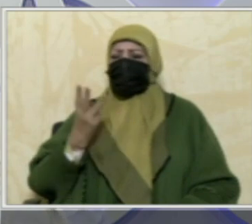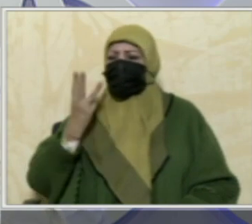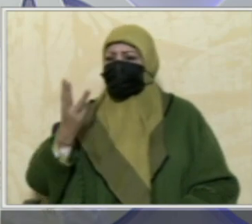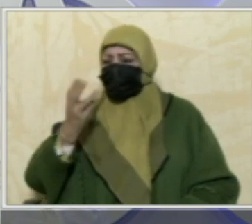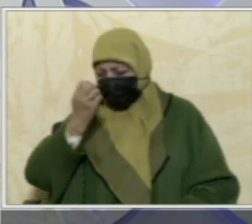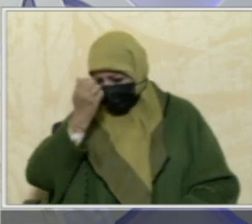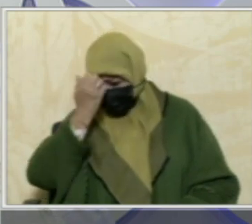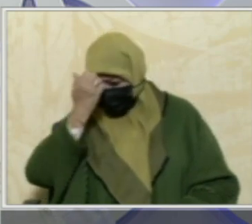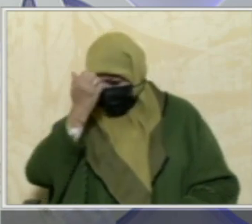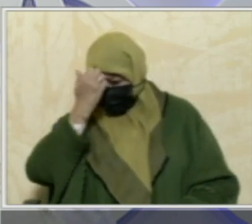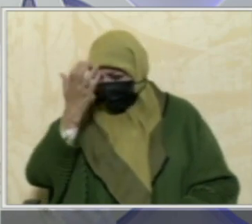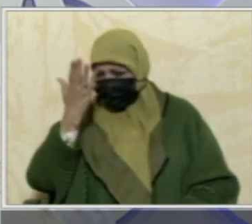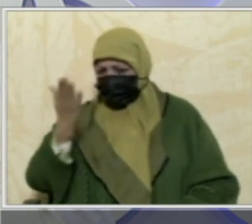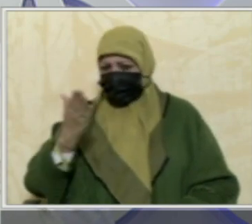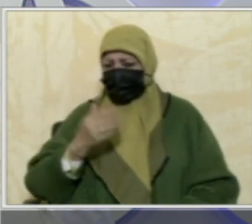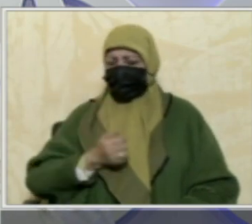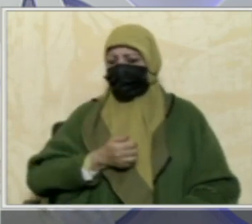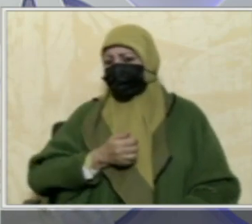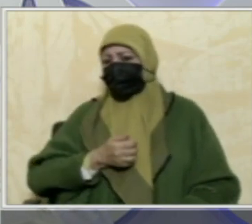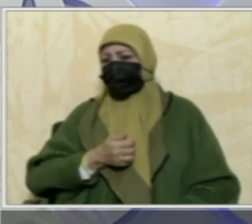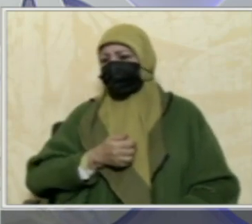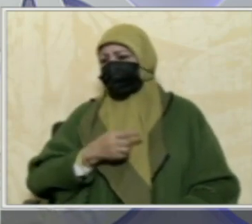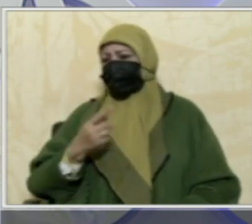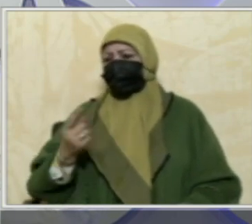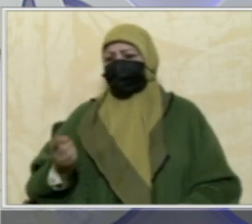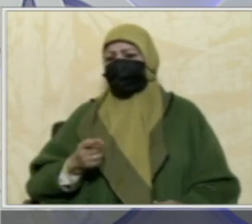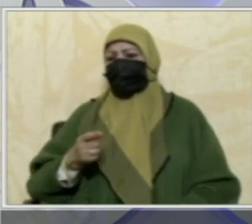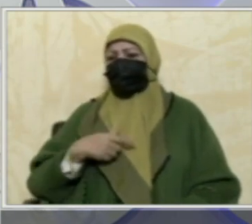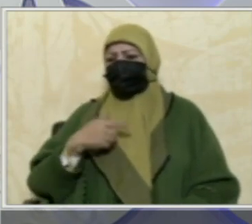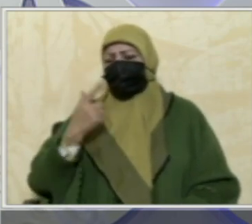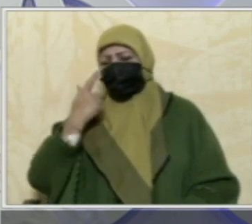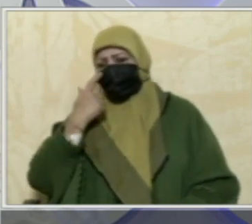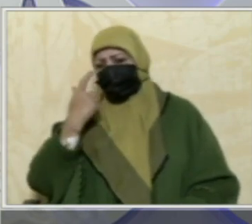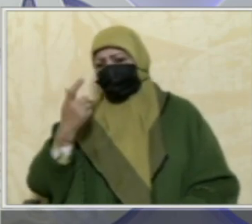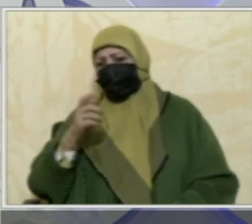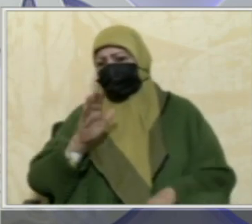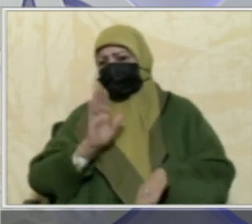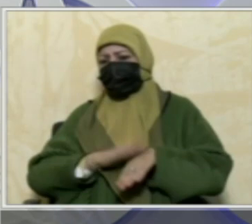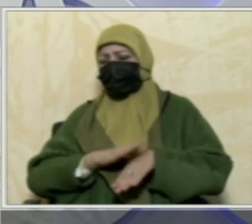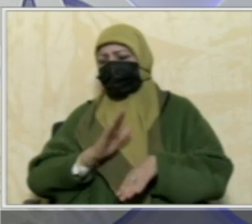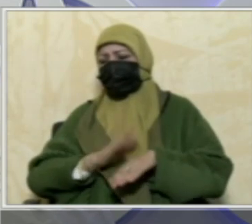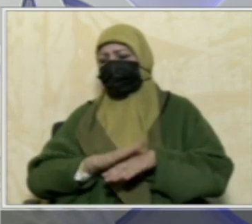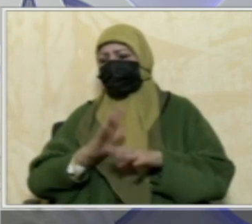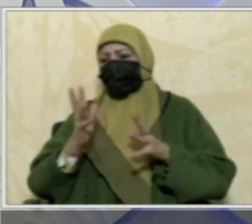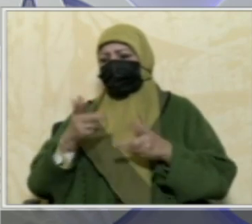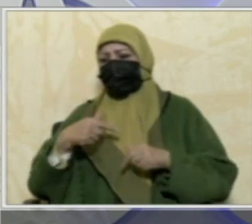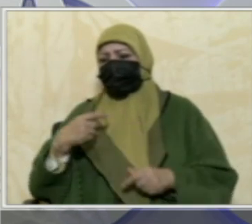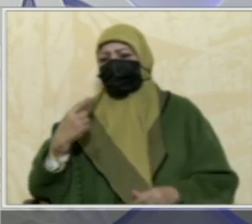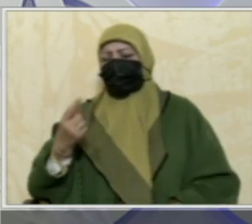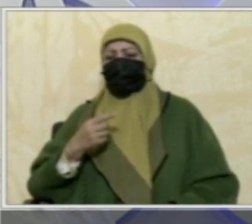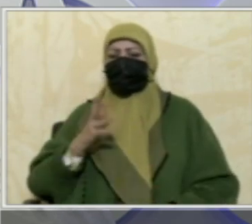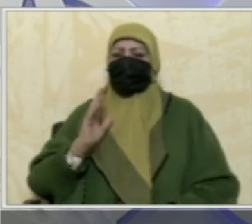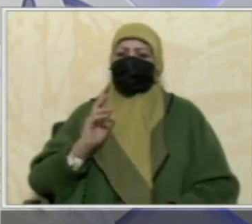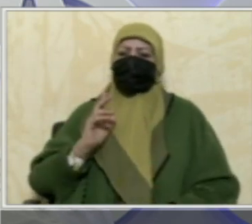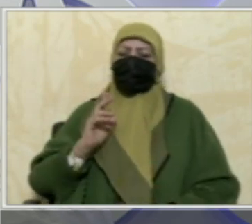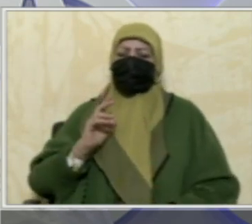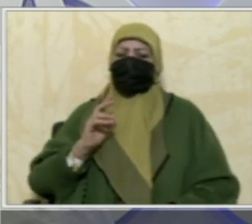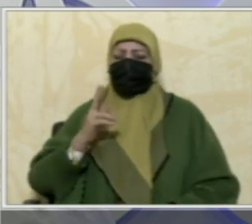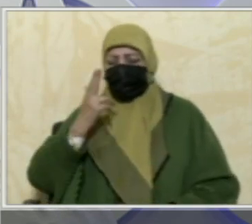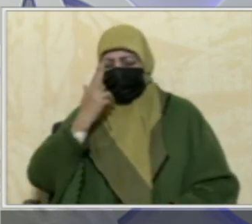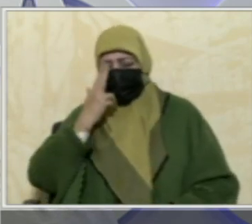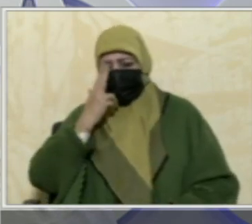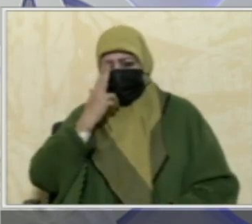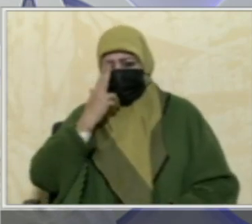فنحن نحذر الناس من العيوب التي لا تجزي زي ايش عوره عمياء بكمه